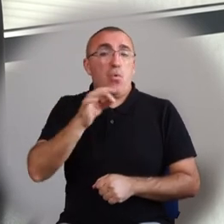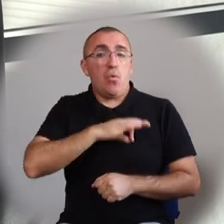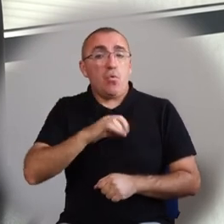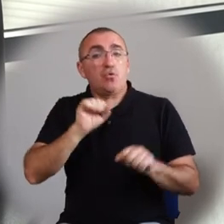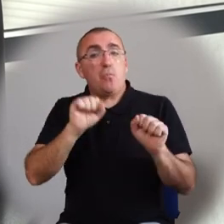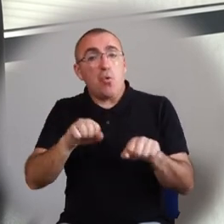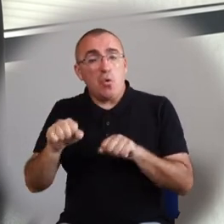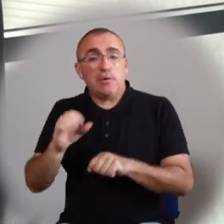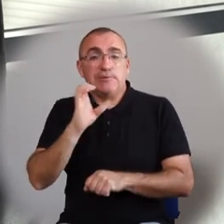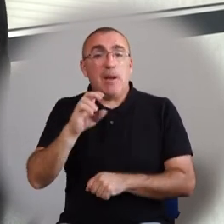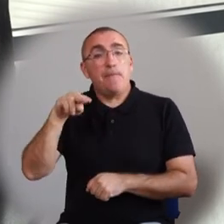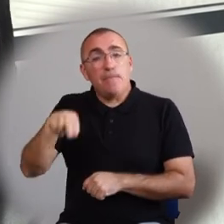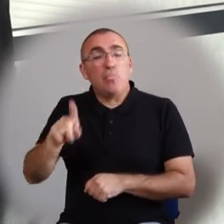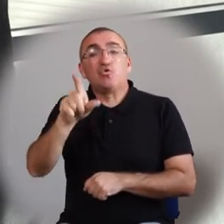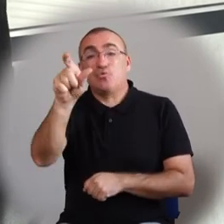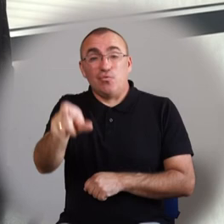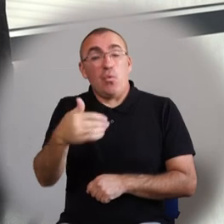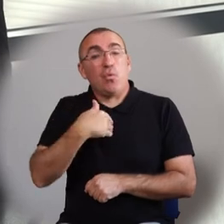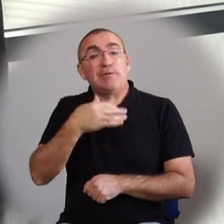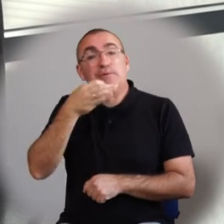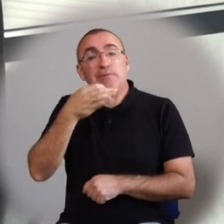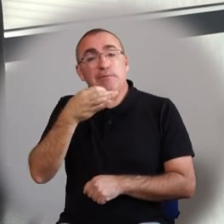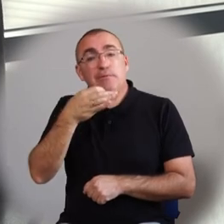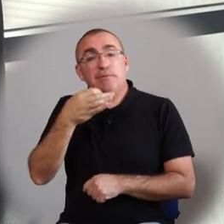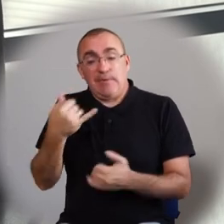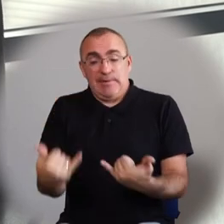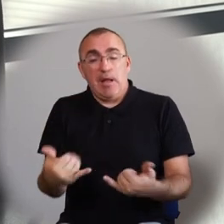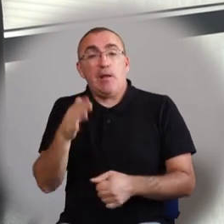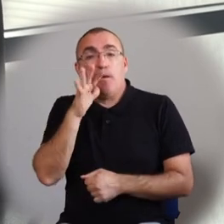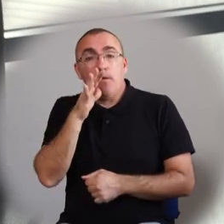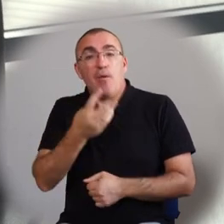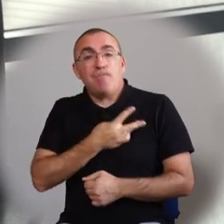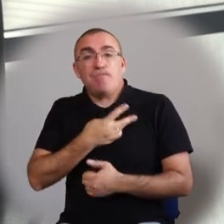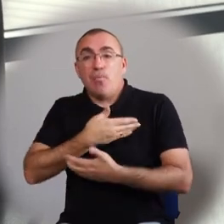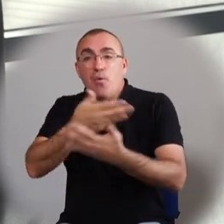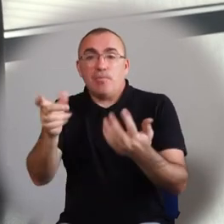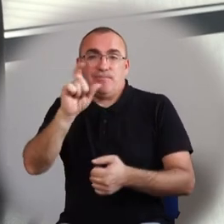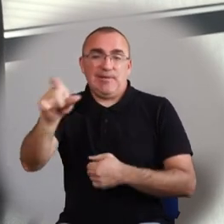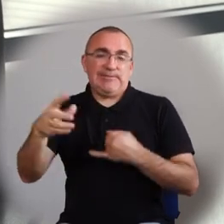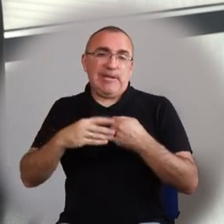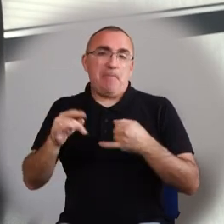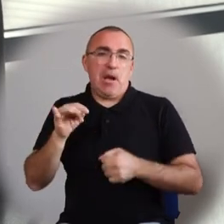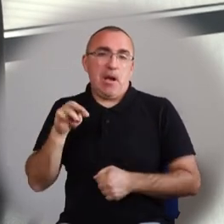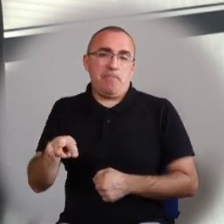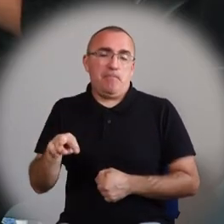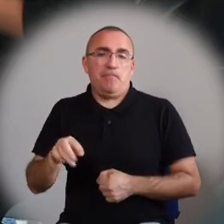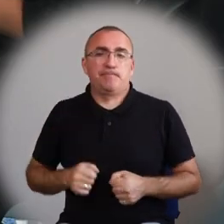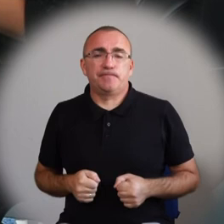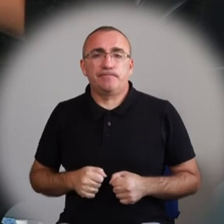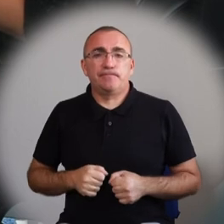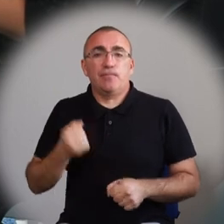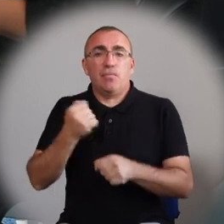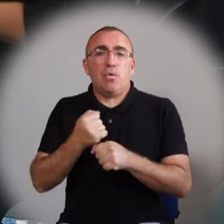дуже мало. Користуючись можливістю, Сергій Петрович, що би ви хотіли в даний момент побажати своїм землякам?